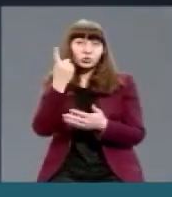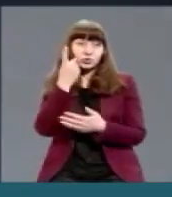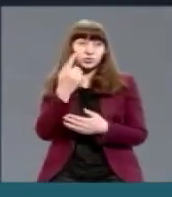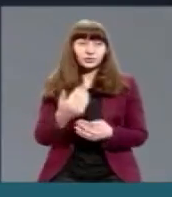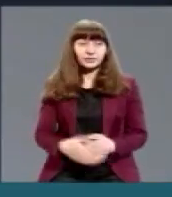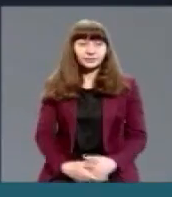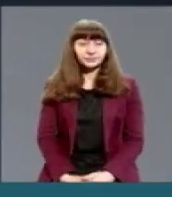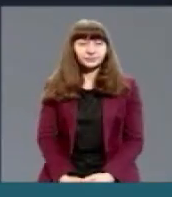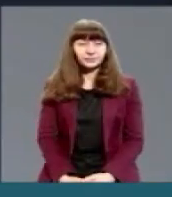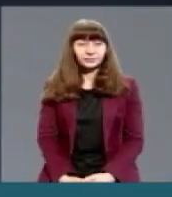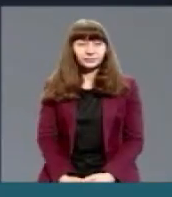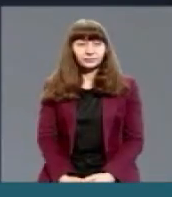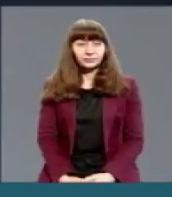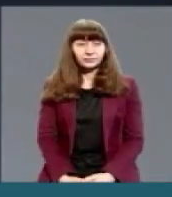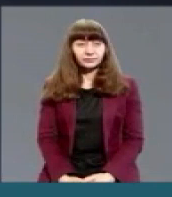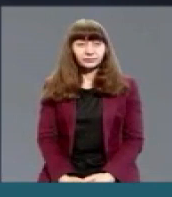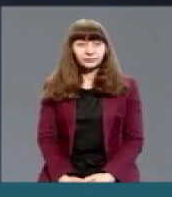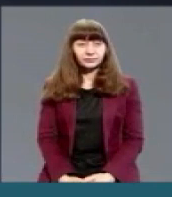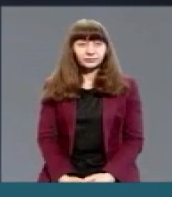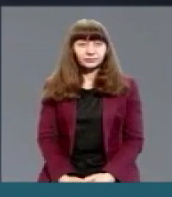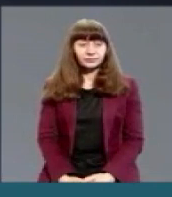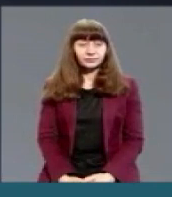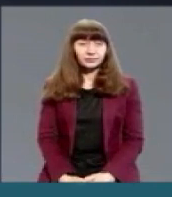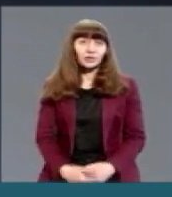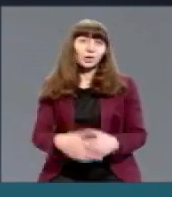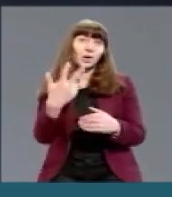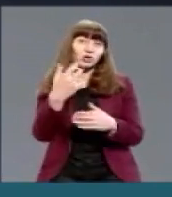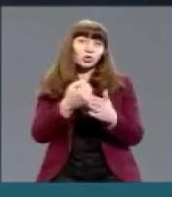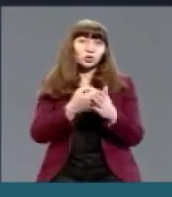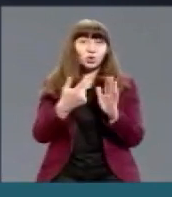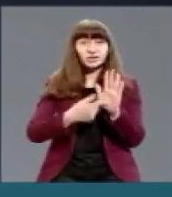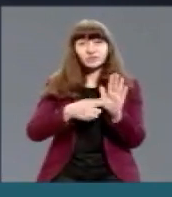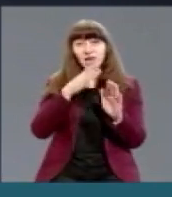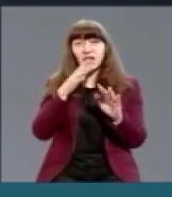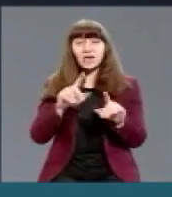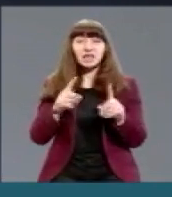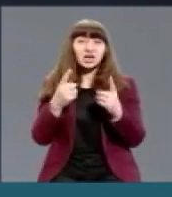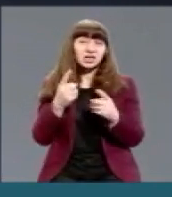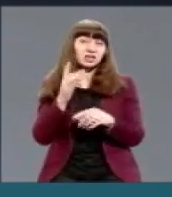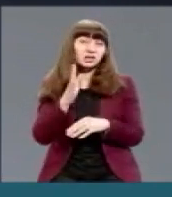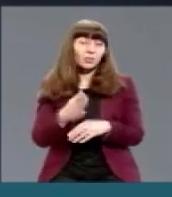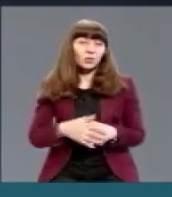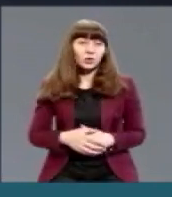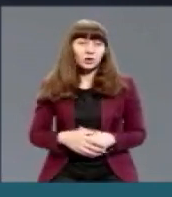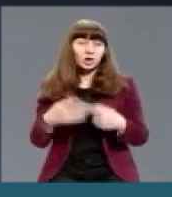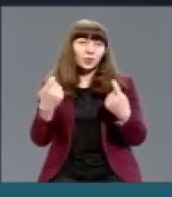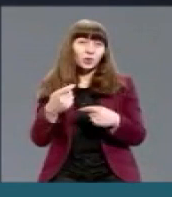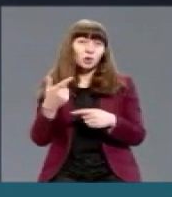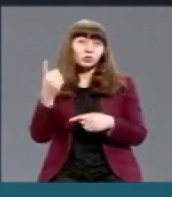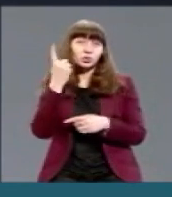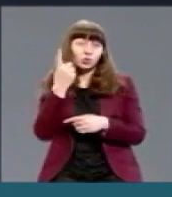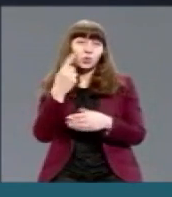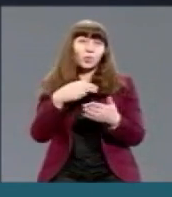выясняется причастность правонарушителя к подобным преступлениям. Ему грозит от 3 до 7 лет лишения свободы. К слову, проданные мошенникам гаджеты